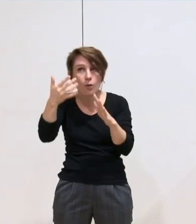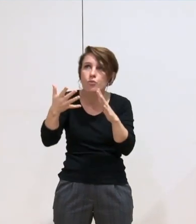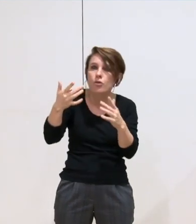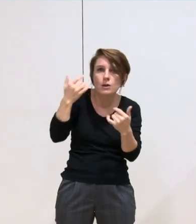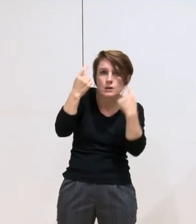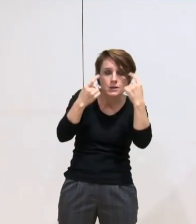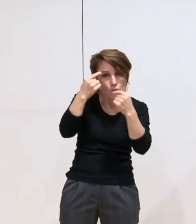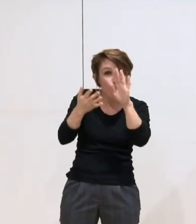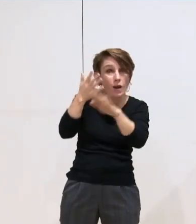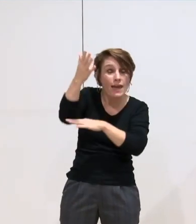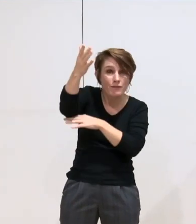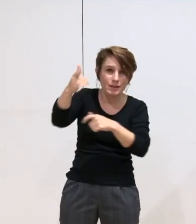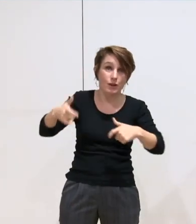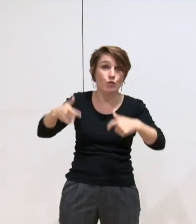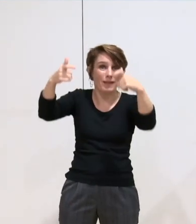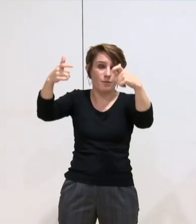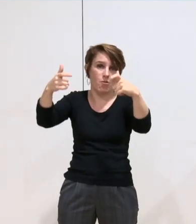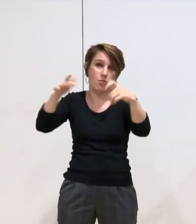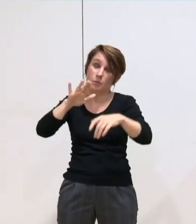bâtiment emblématique de la ville de Grenoble.